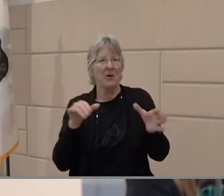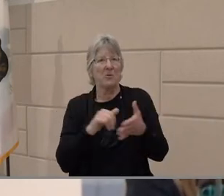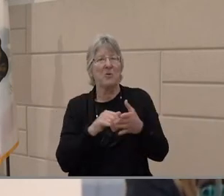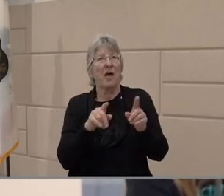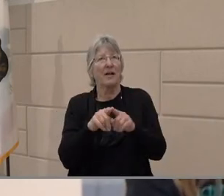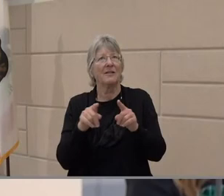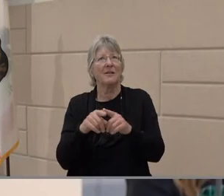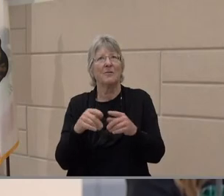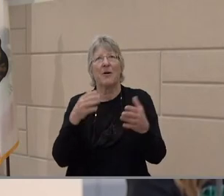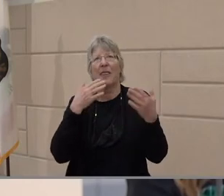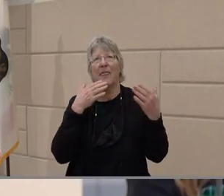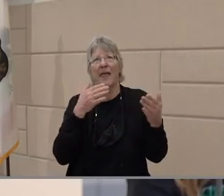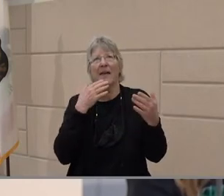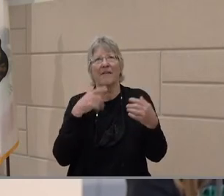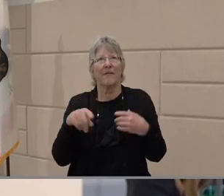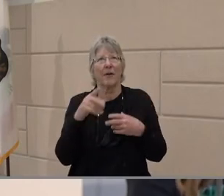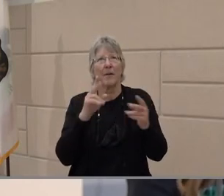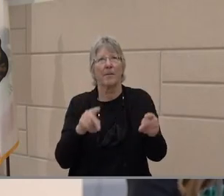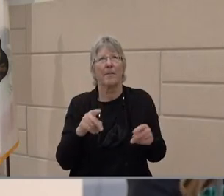ច្នេះយើង